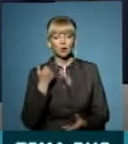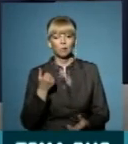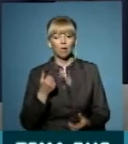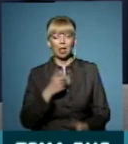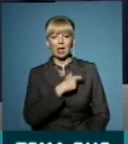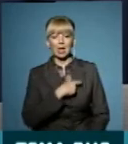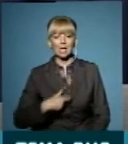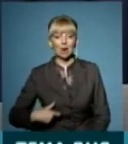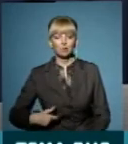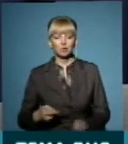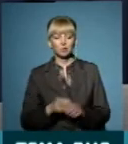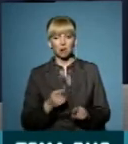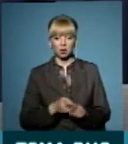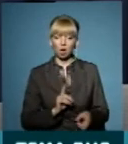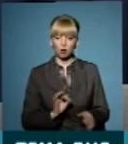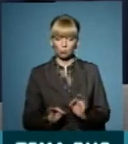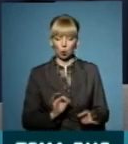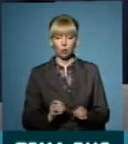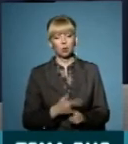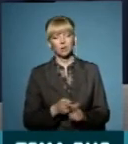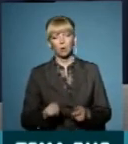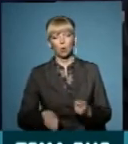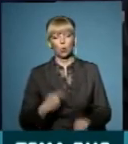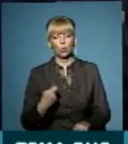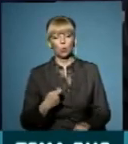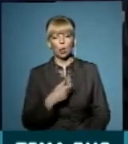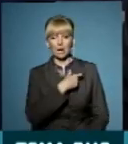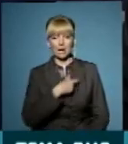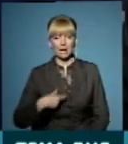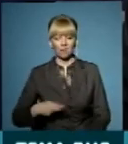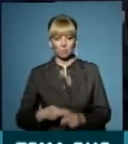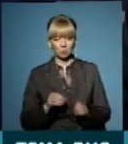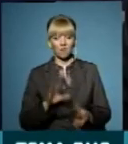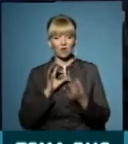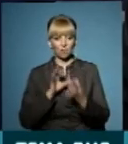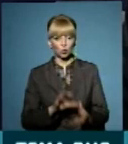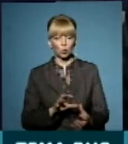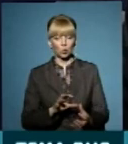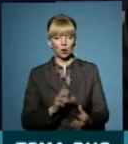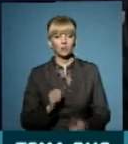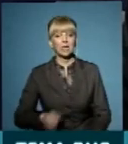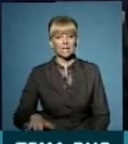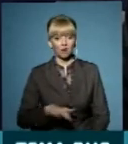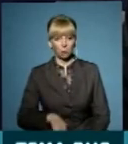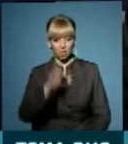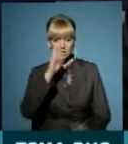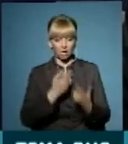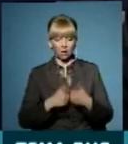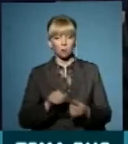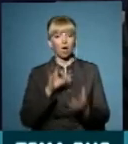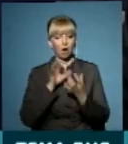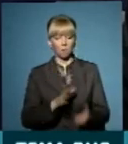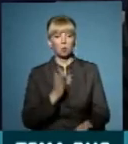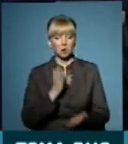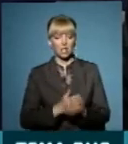безпеки? Це норма чи це порушення? Ременів безпеки? Так, в автобусах. Тому що от в європейських країнах в автобусах